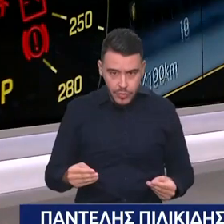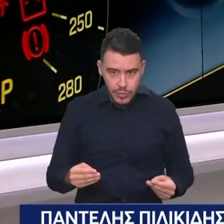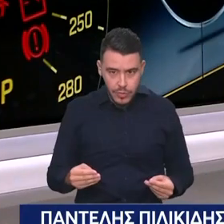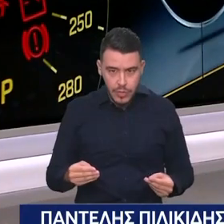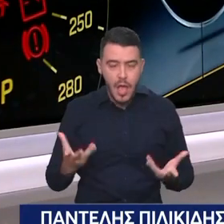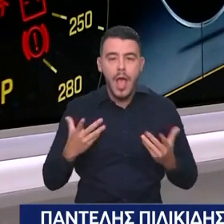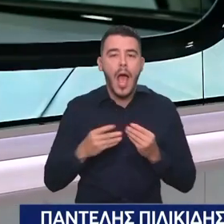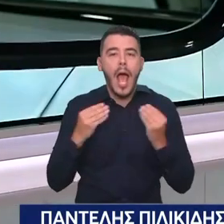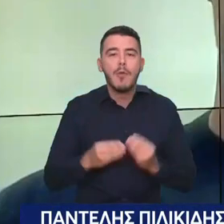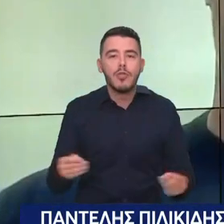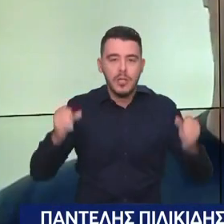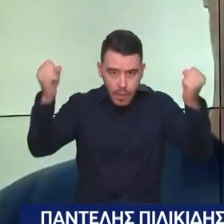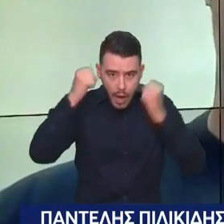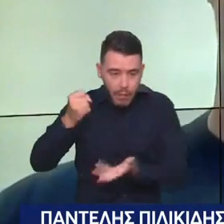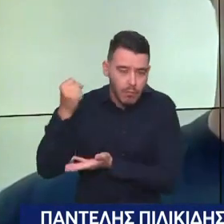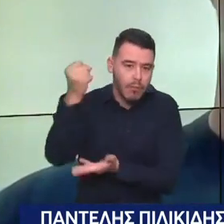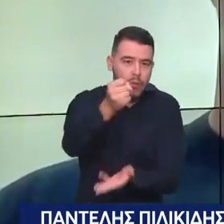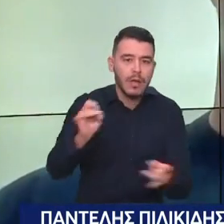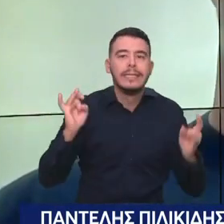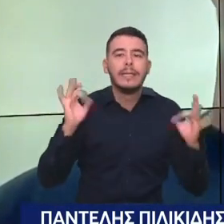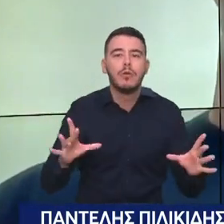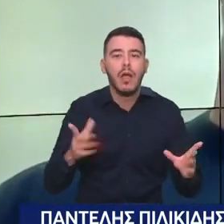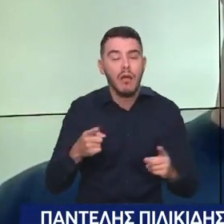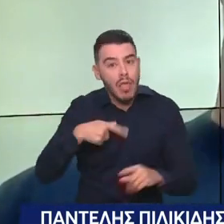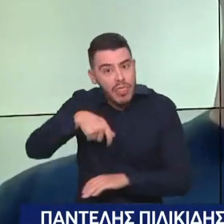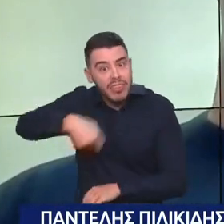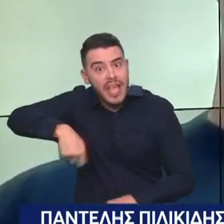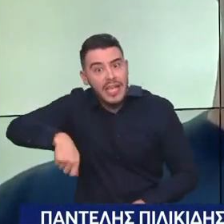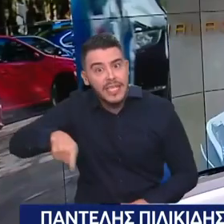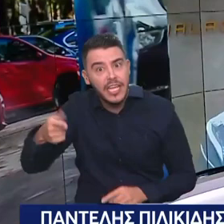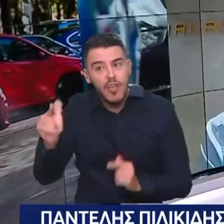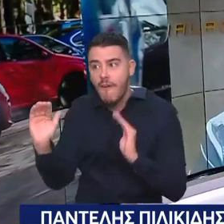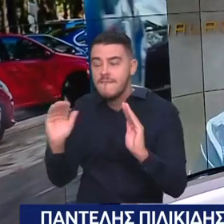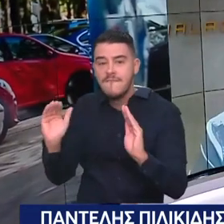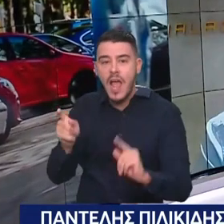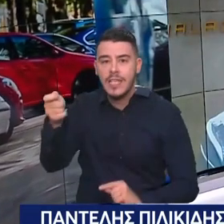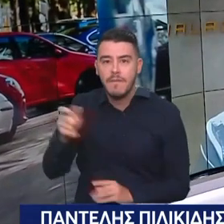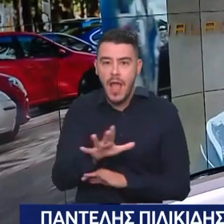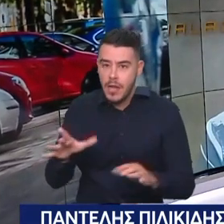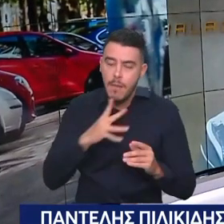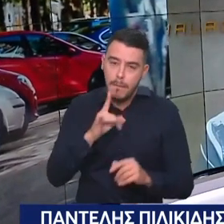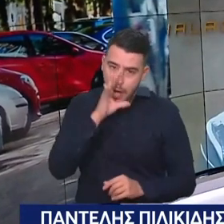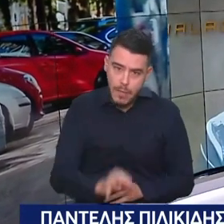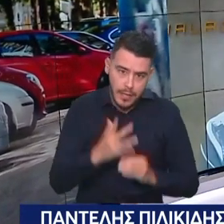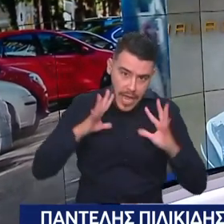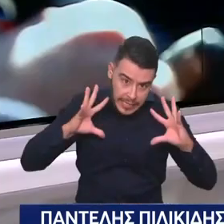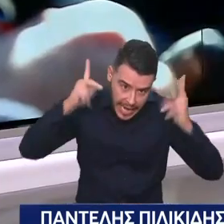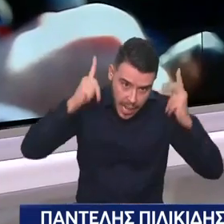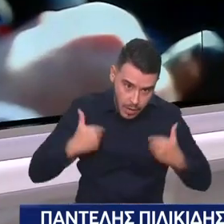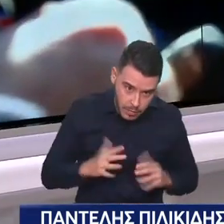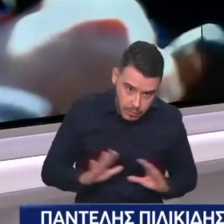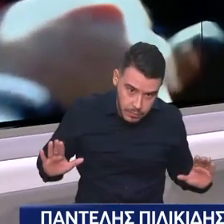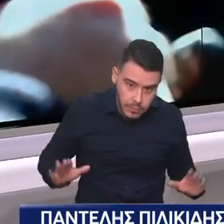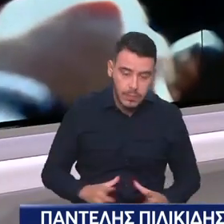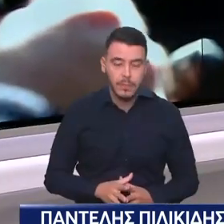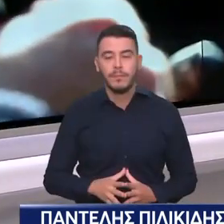και τελικά θα σας δίνουν πίσω. Με δικαστική απόφαση την αποζημίωση. Είναι πραγματικά τρελό όλο αυτό στα δικά μου μάτια. Μας λένε ότι. Κοιτάξτε να δείτε, όλος